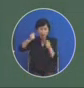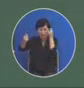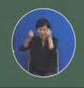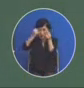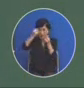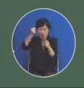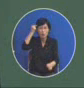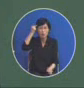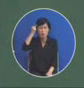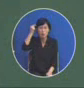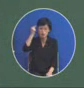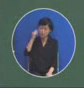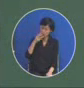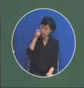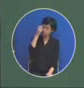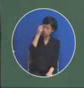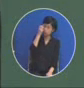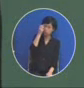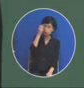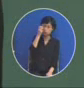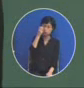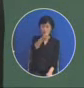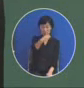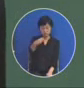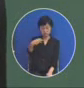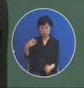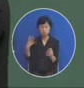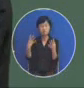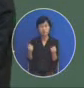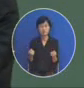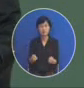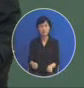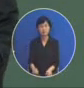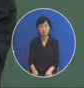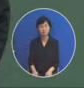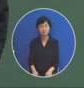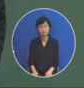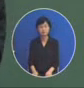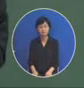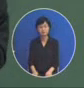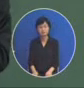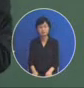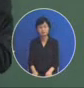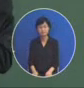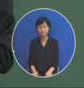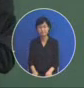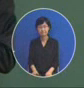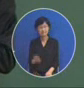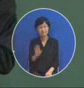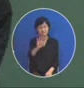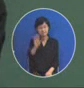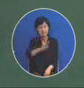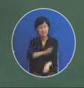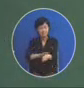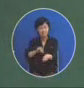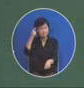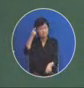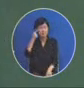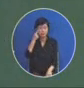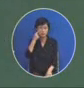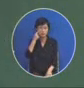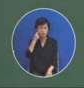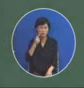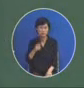people ask, there are these big churches in America that went bankrupt. Why does this happen? 몰라서 그렇습니다. It's because he didn't know.